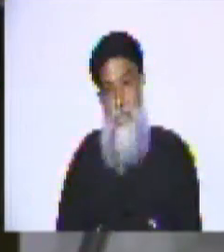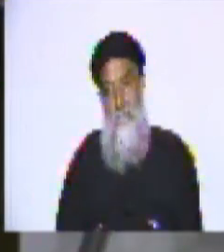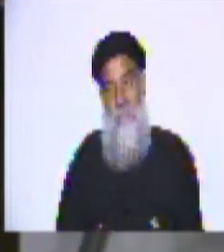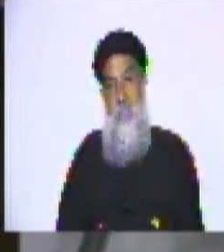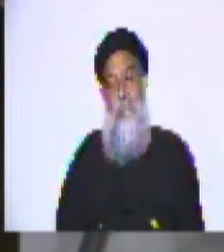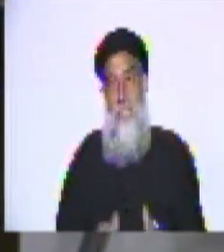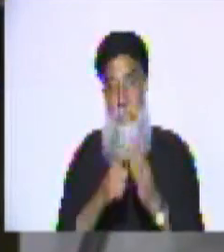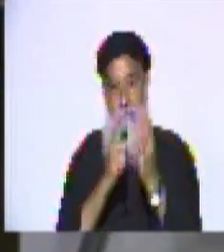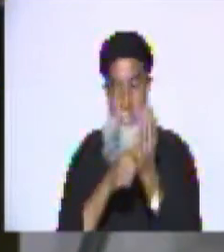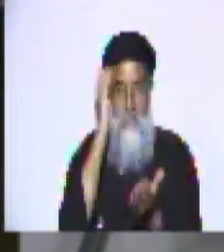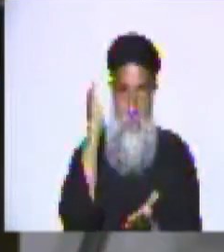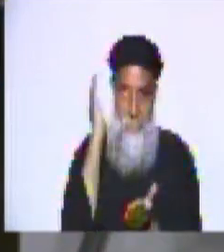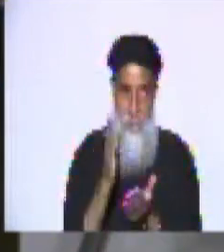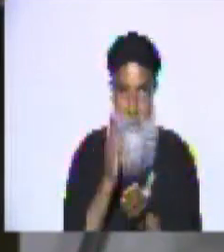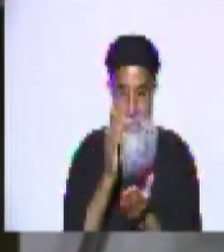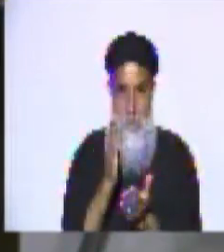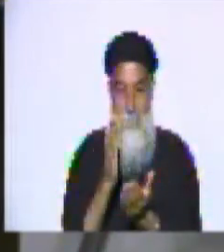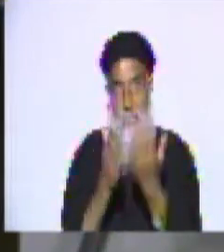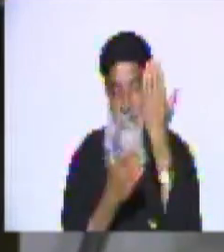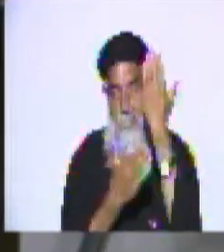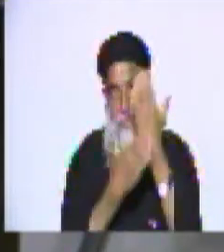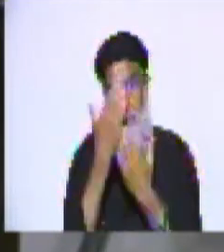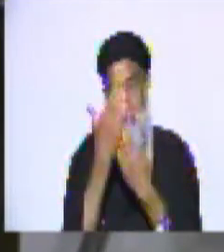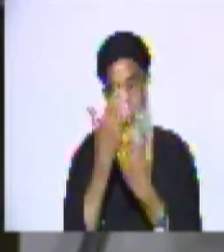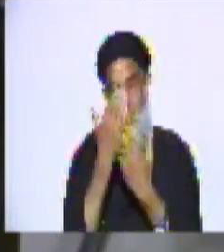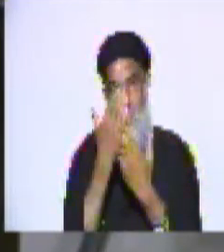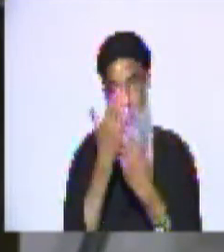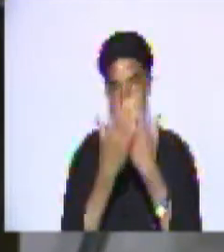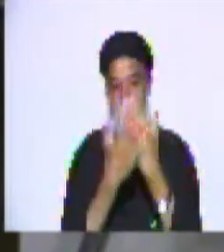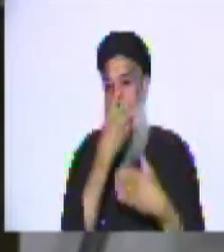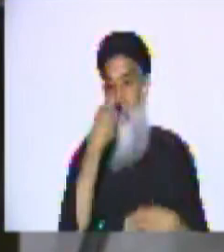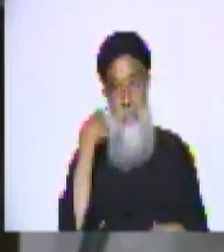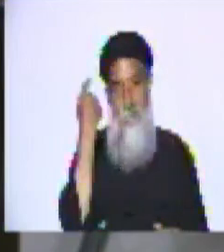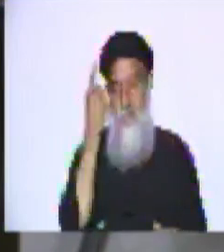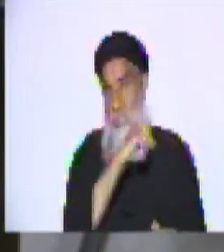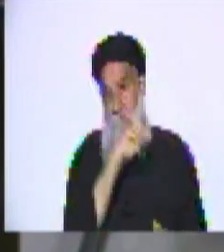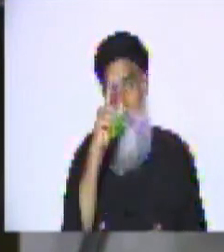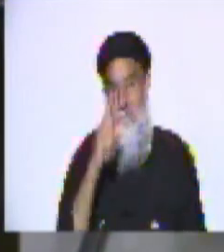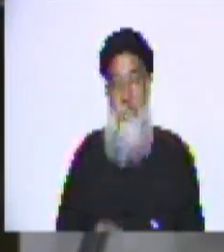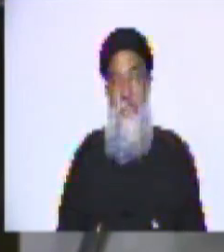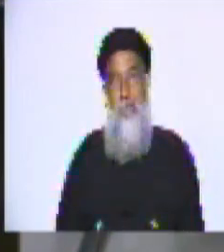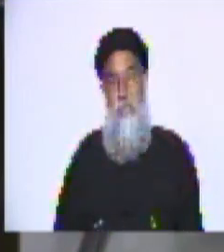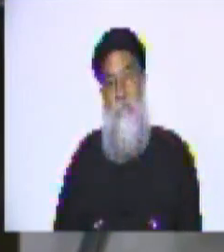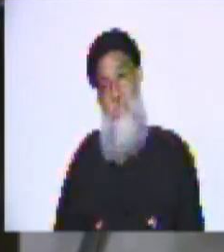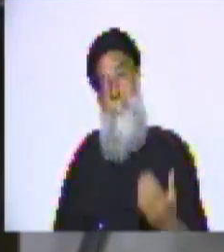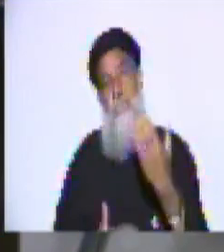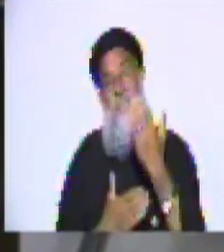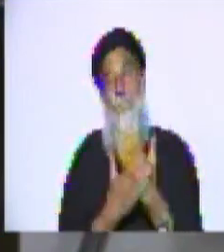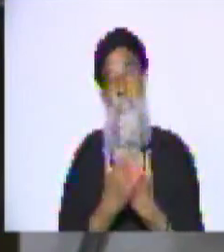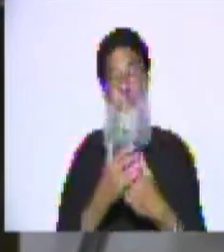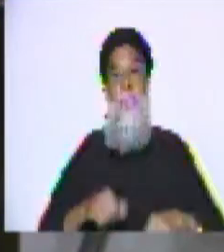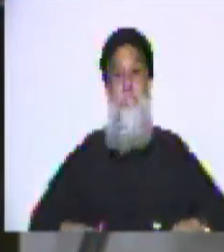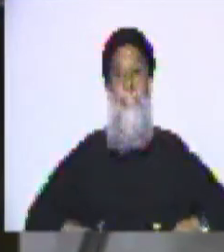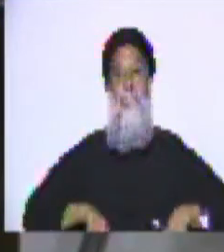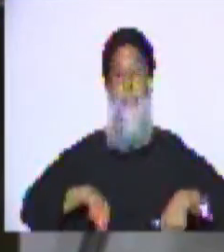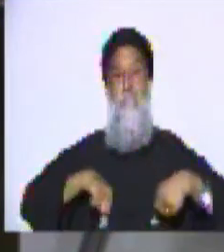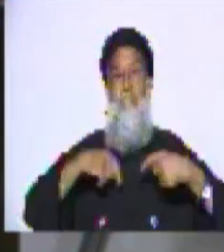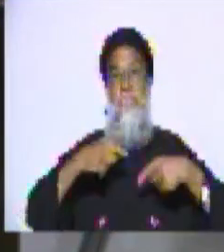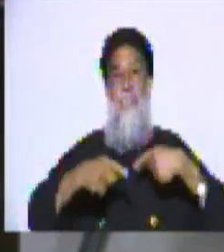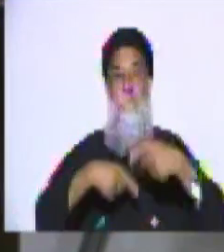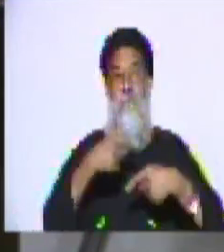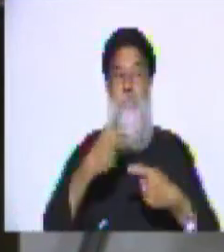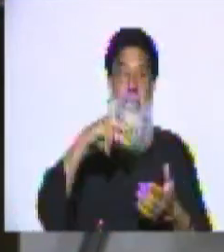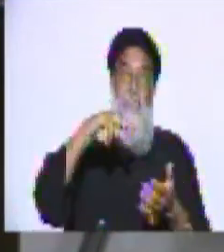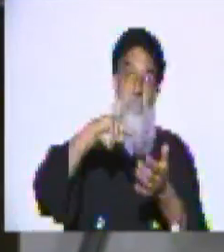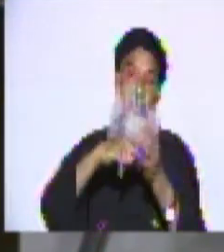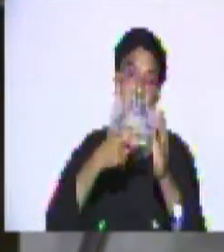المقصود بالتجديد مش تجديد الروح القدس، لا، تجديد حياتنا